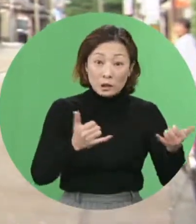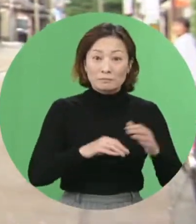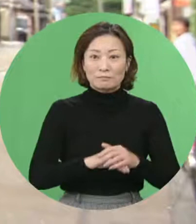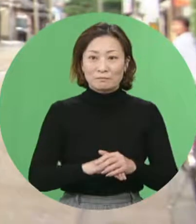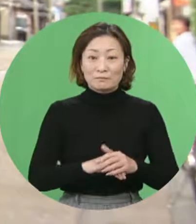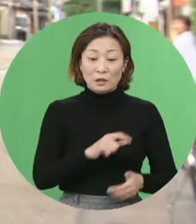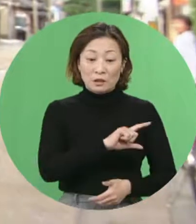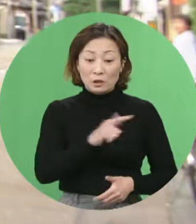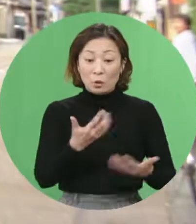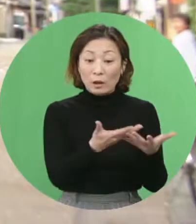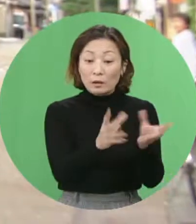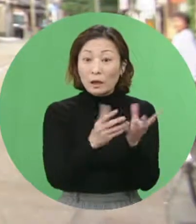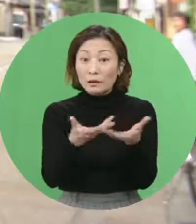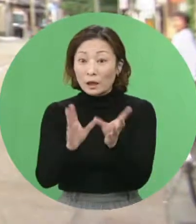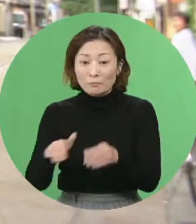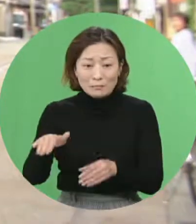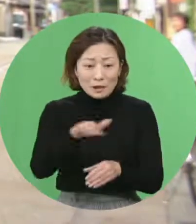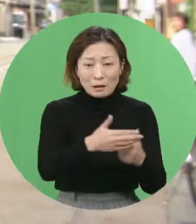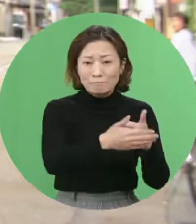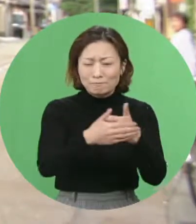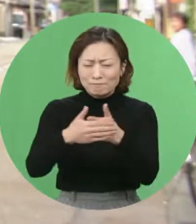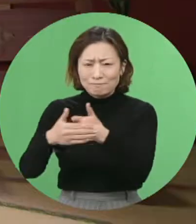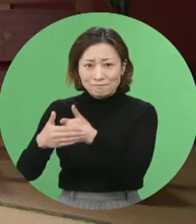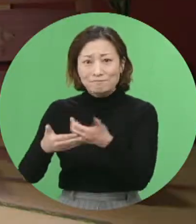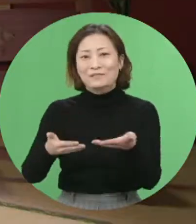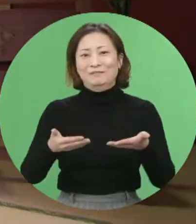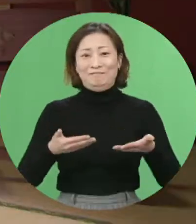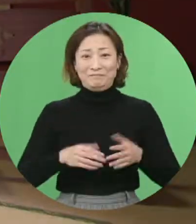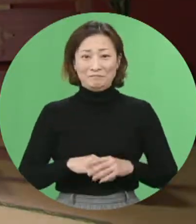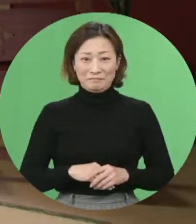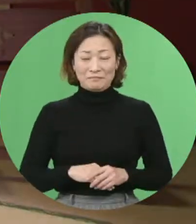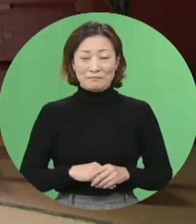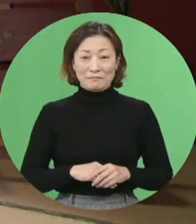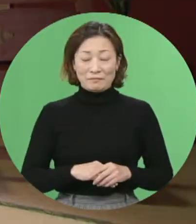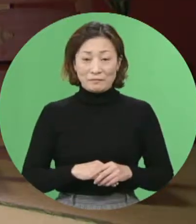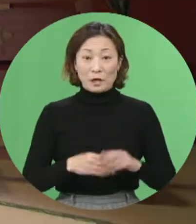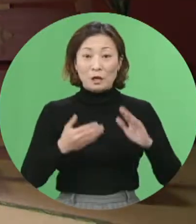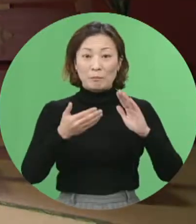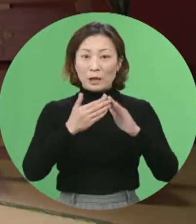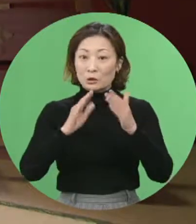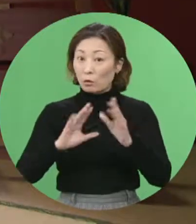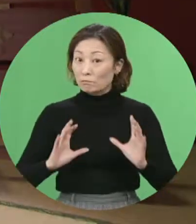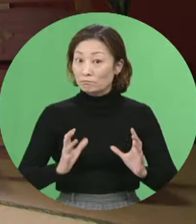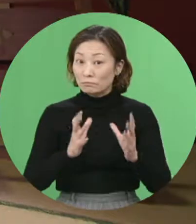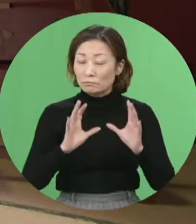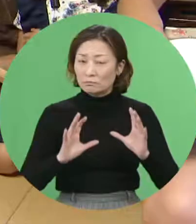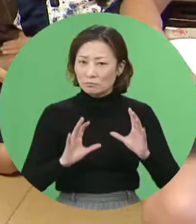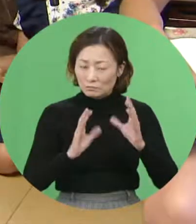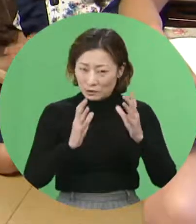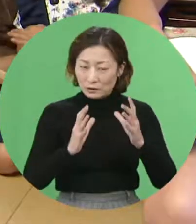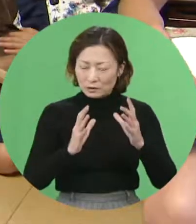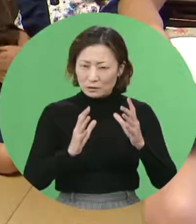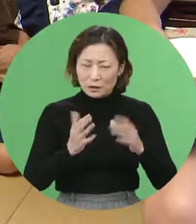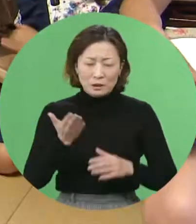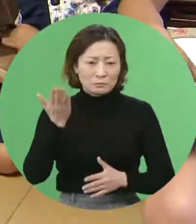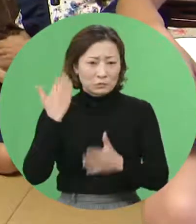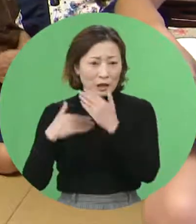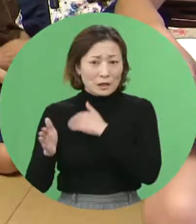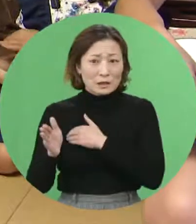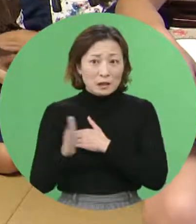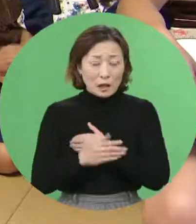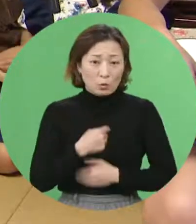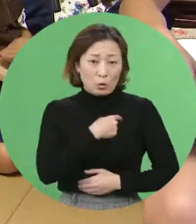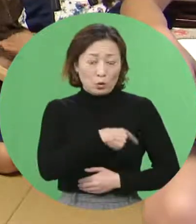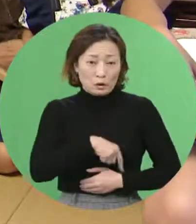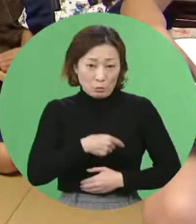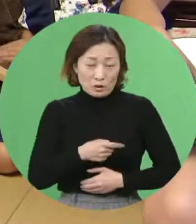まで、各種団体の皆さん非常に協力的で、町を盛り上げようっていう、そういう、昔からのそういう土壌がある